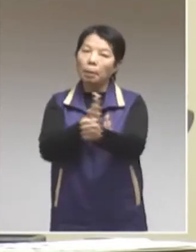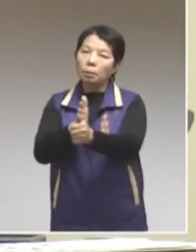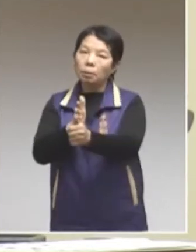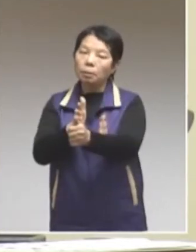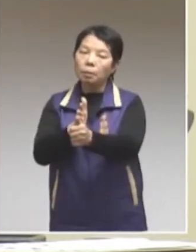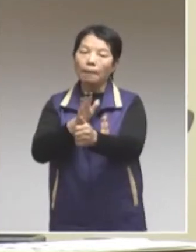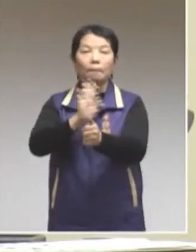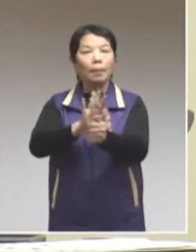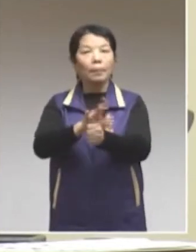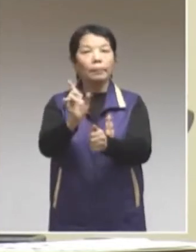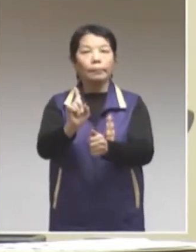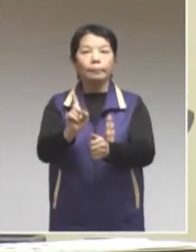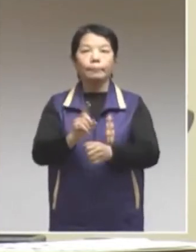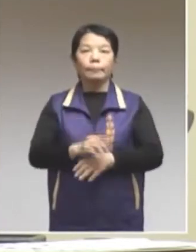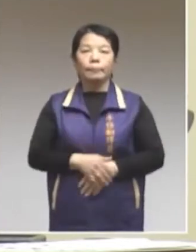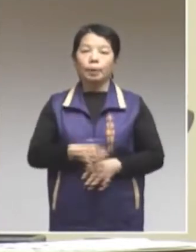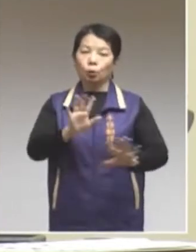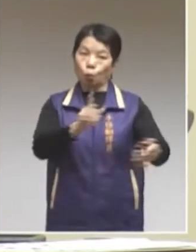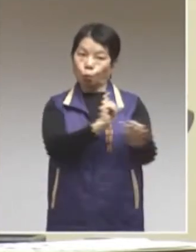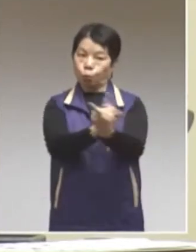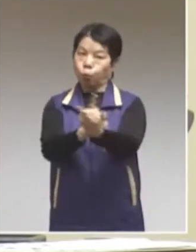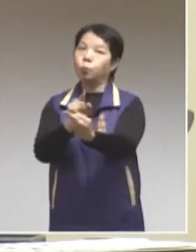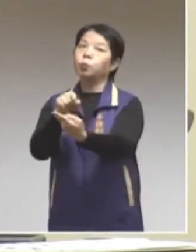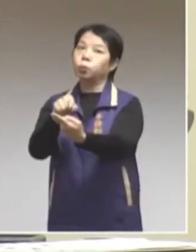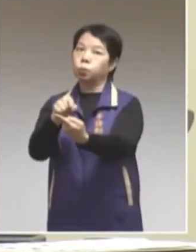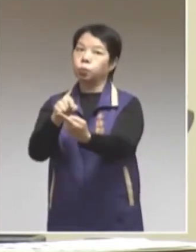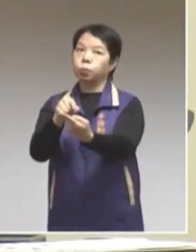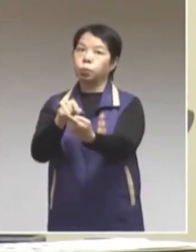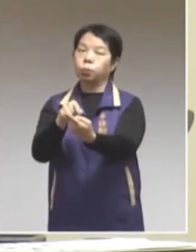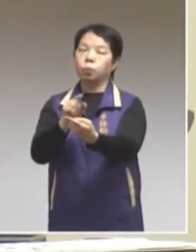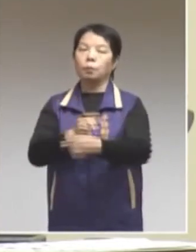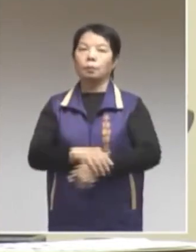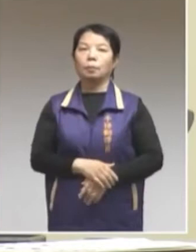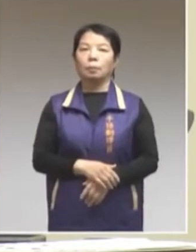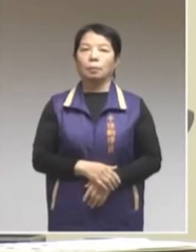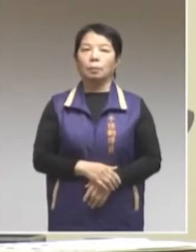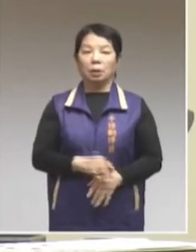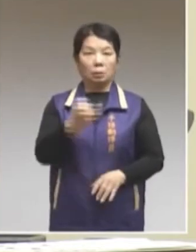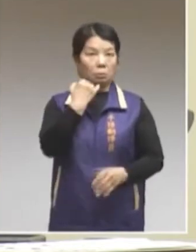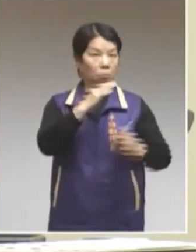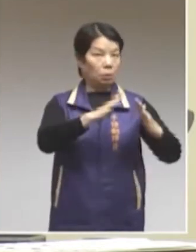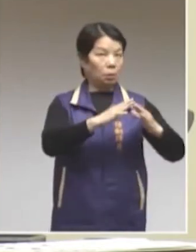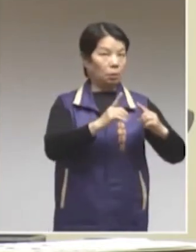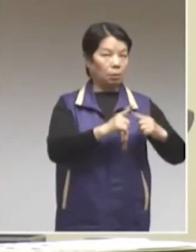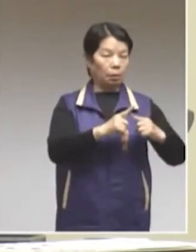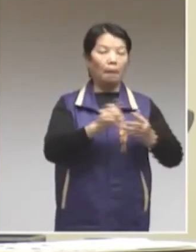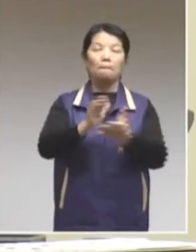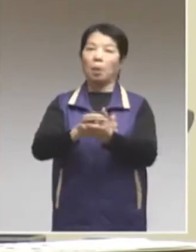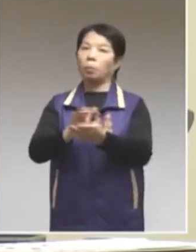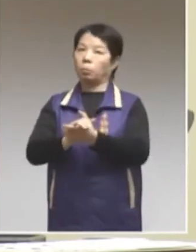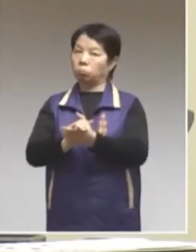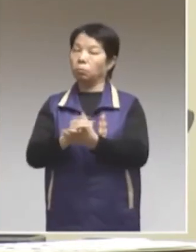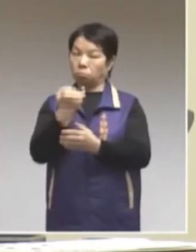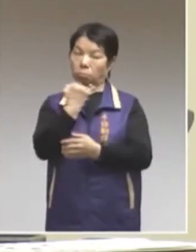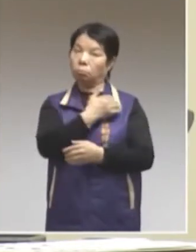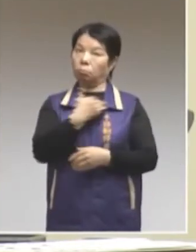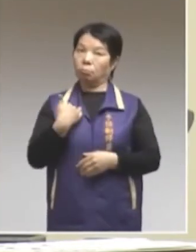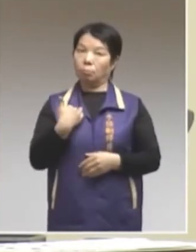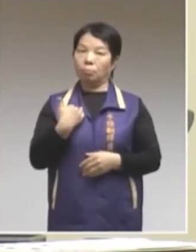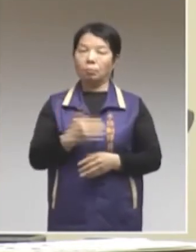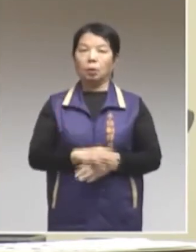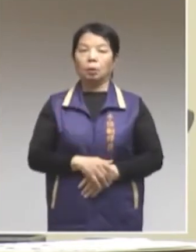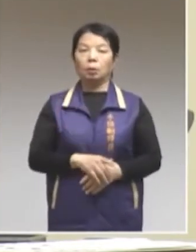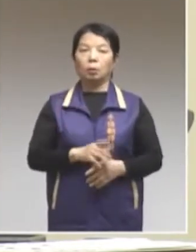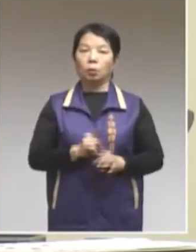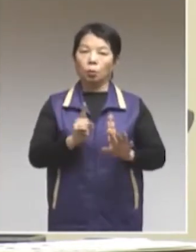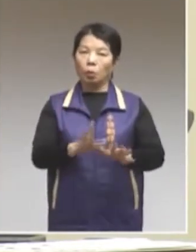个跟你接触过的人哈，或者是你也许是你的家人，也许是你的朋友哈，来把这